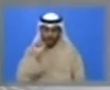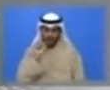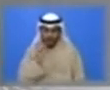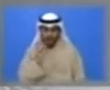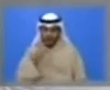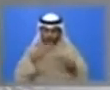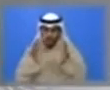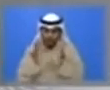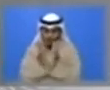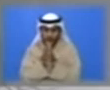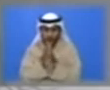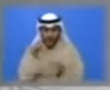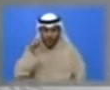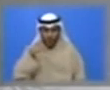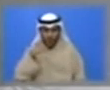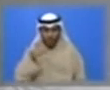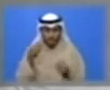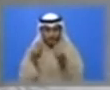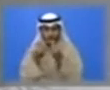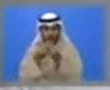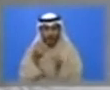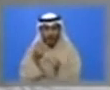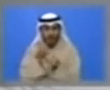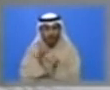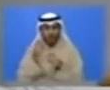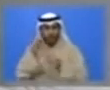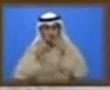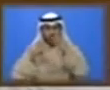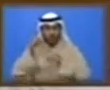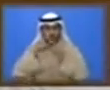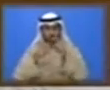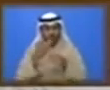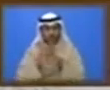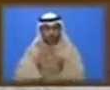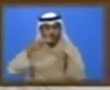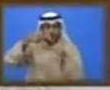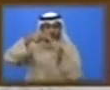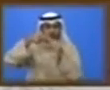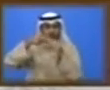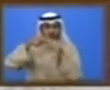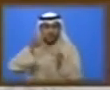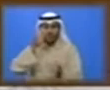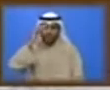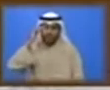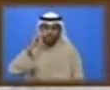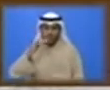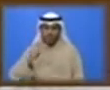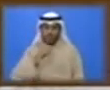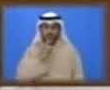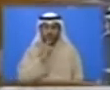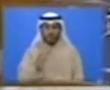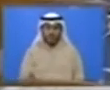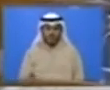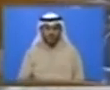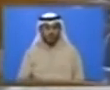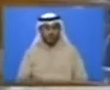وخصص المجلس ساعتين من مدة الجلسة لمناقشة تداعيات تراجع أسعار النفط، وقد تطرق عدد